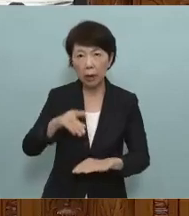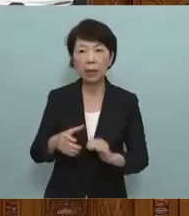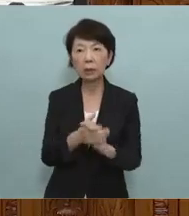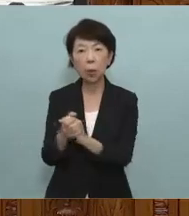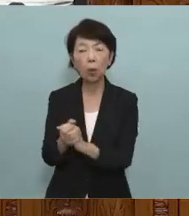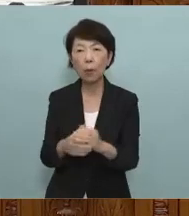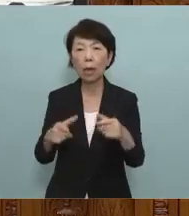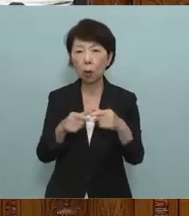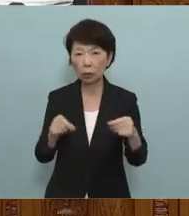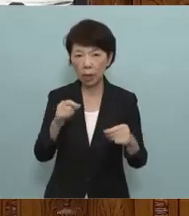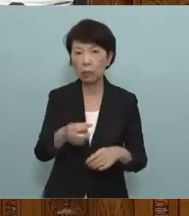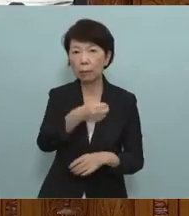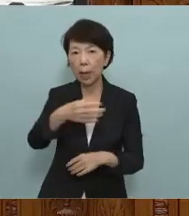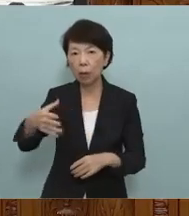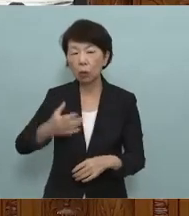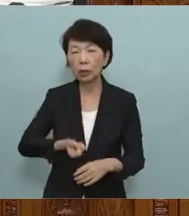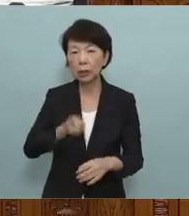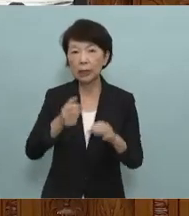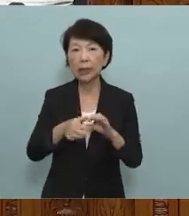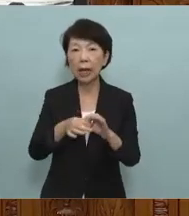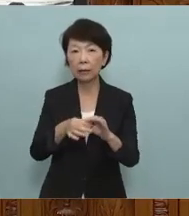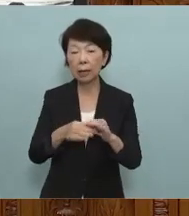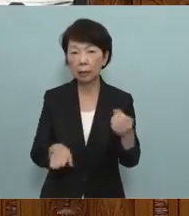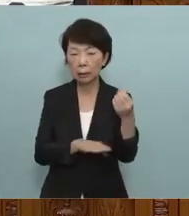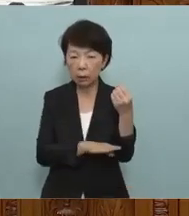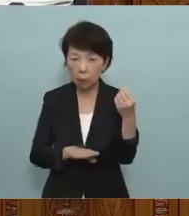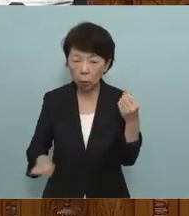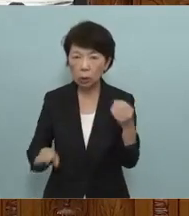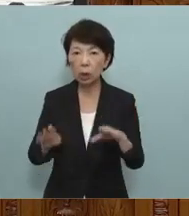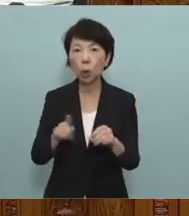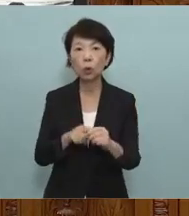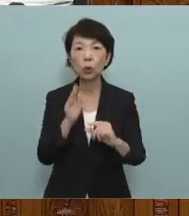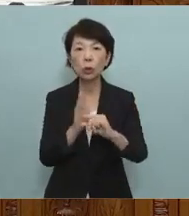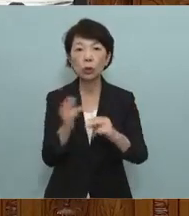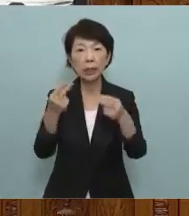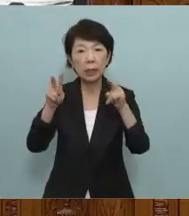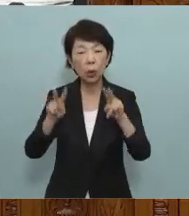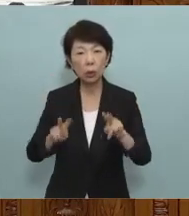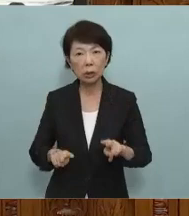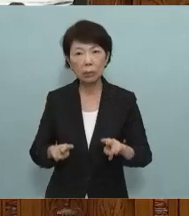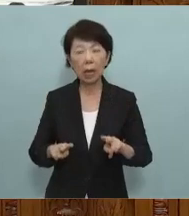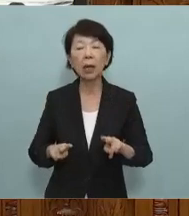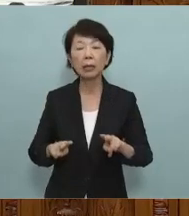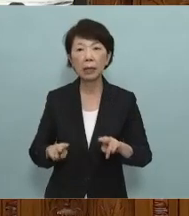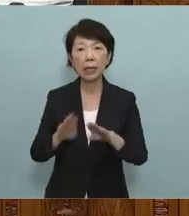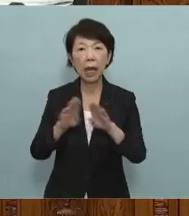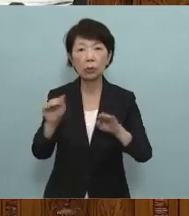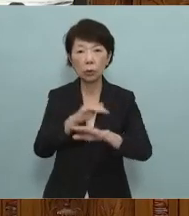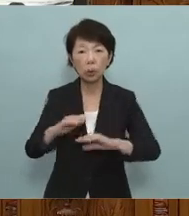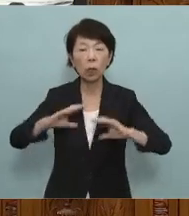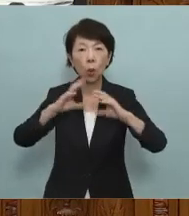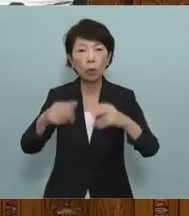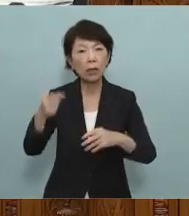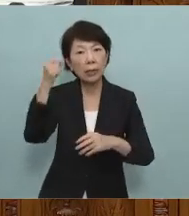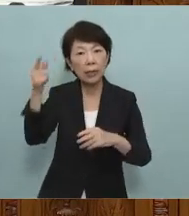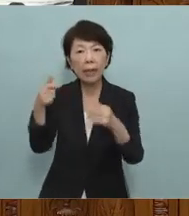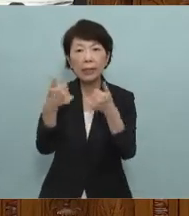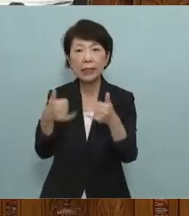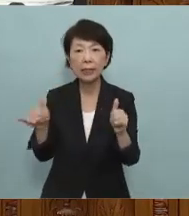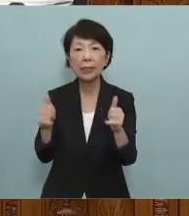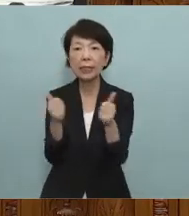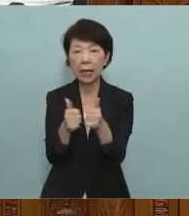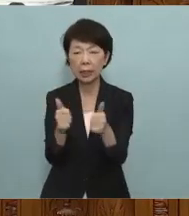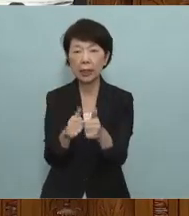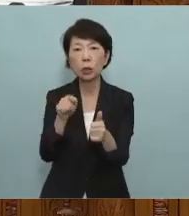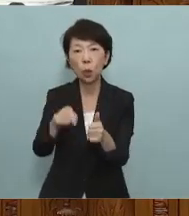である米国との信頼関係を基礎としつつ、年内に広島で開催予定の国際賢人会議も活用